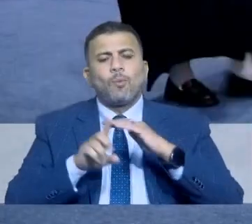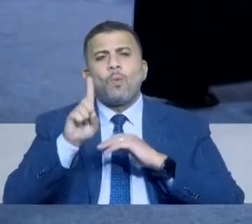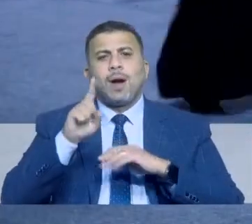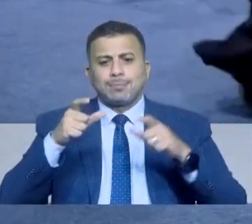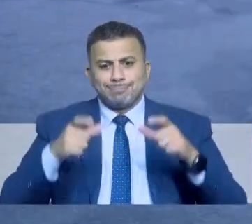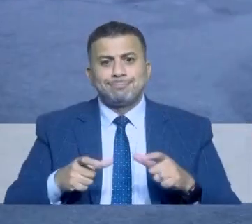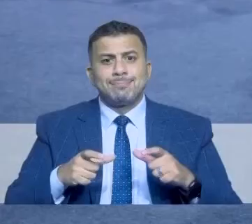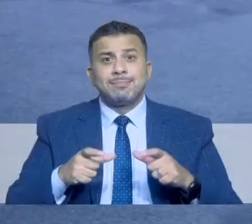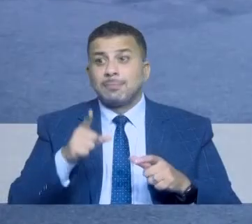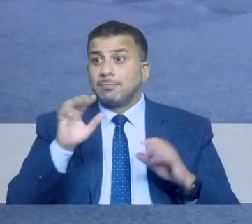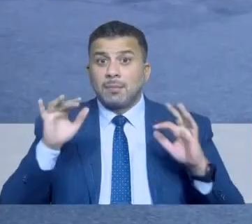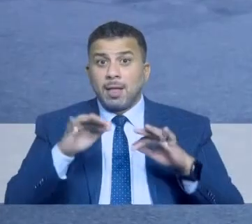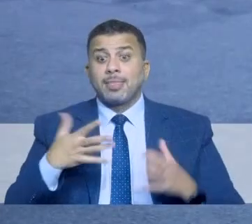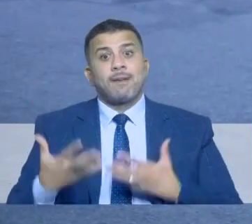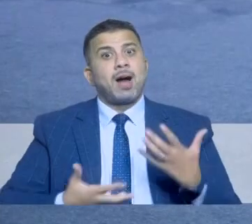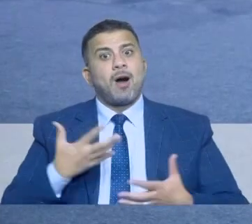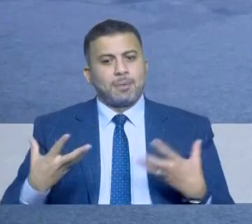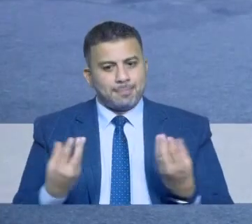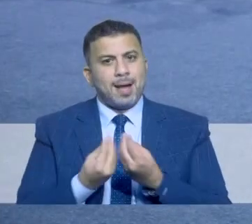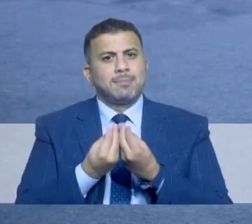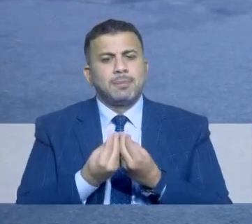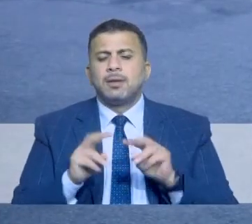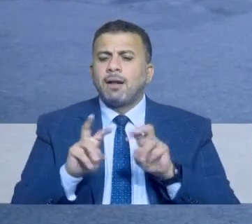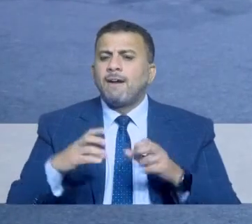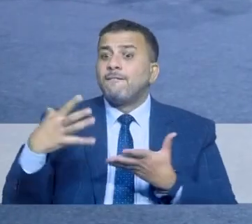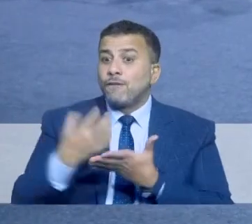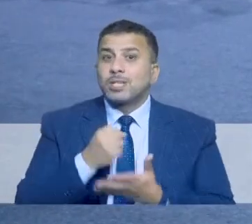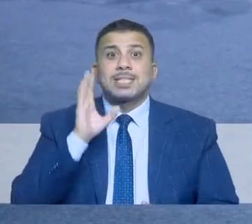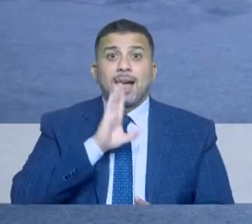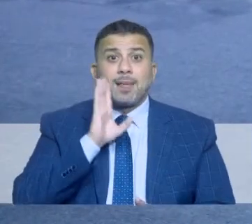الذي يمكن الزوار من التفاعل معهم واستكشاف الفرص